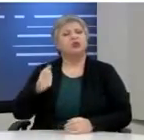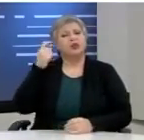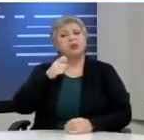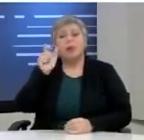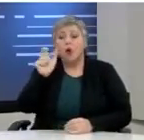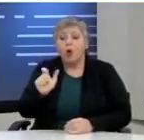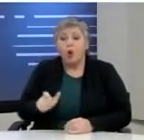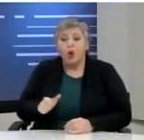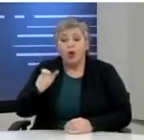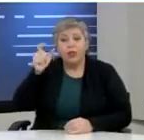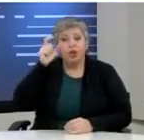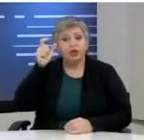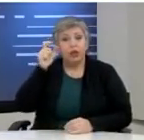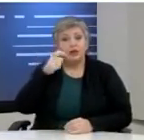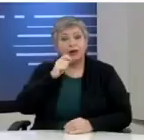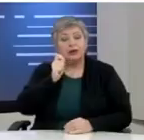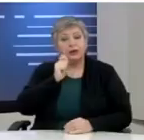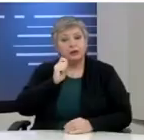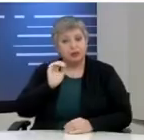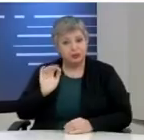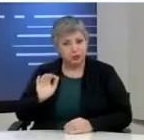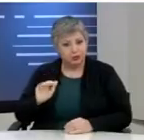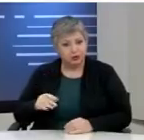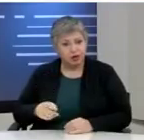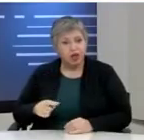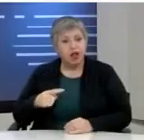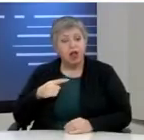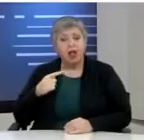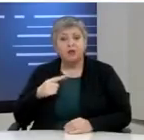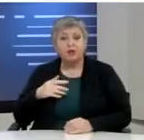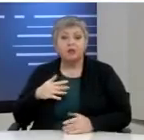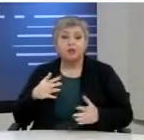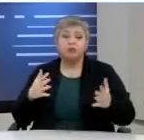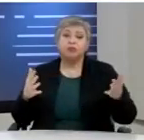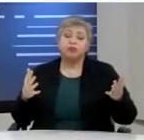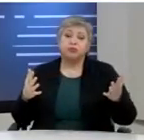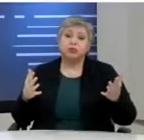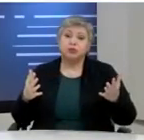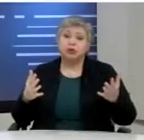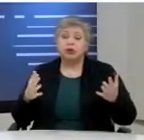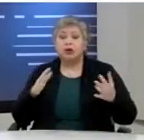Σαμαρά, ο οποίος έλεγε, εάν δεχτούν το έργα όμνες, να το σκεφτούμε.